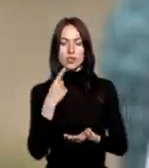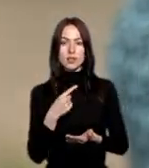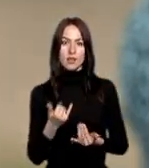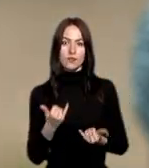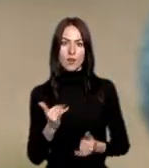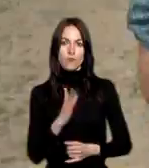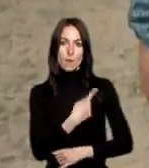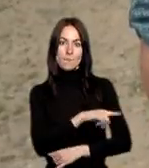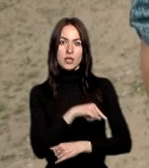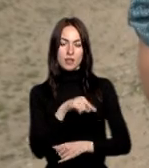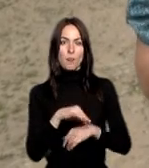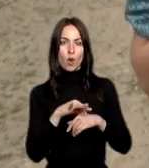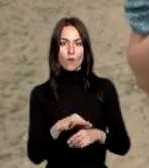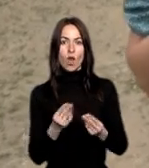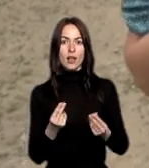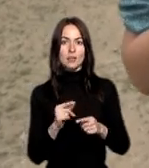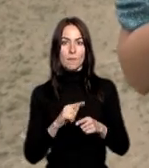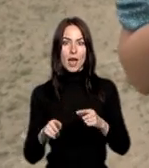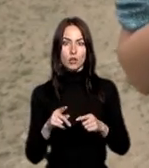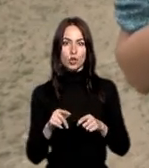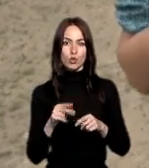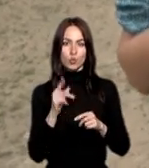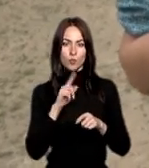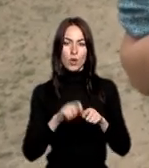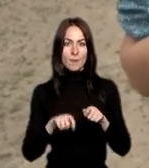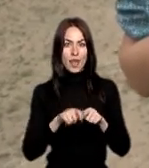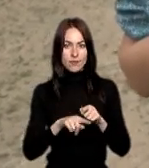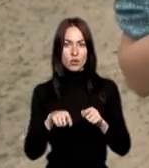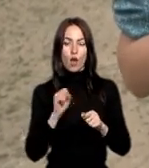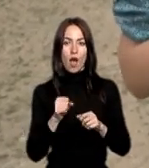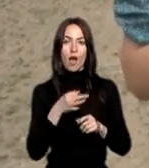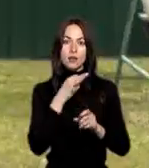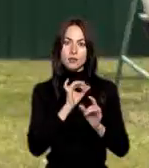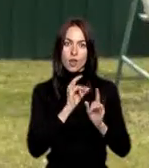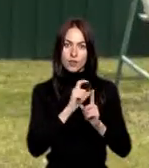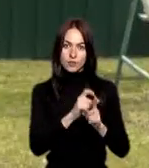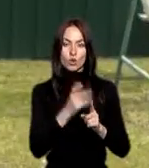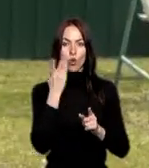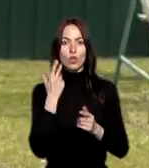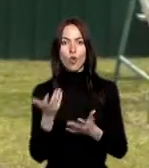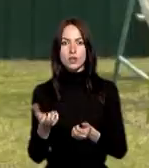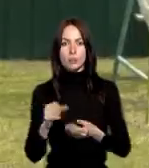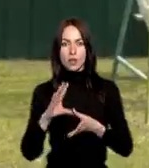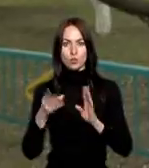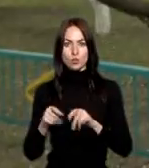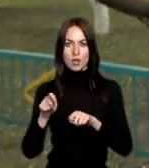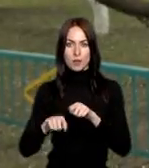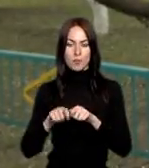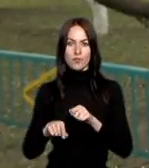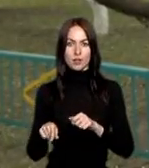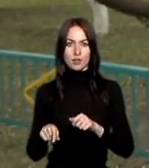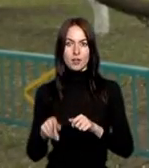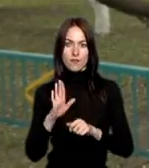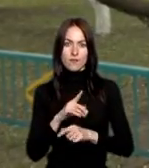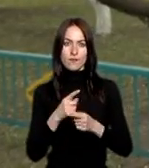нині у медзакладі проводять експертну перевірку. Коментарі надасть, коли отримає результати. Світлана Стеценко та Антон Калита. Новини на